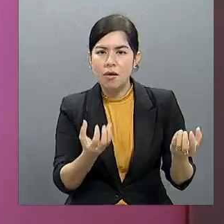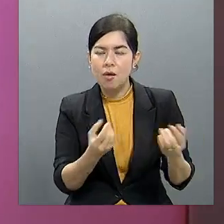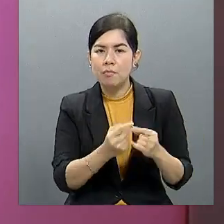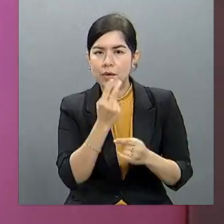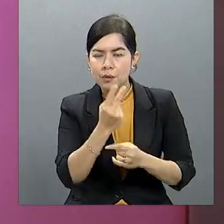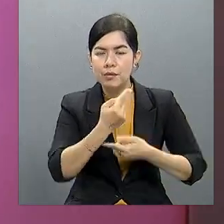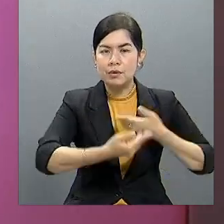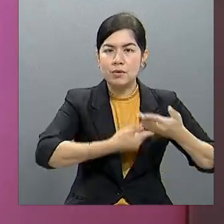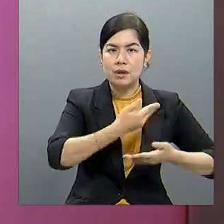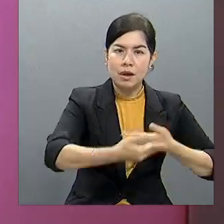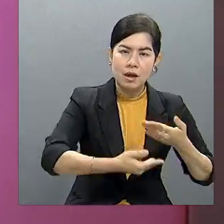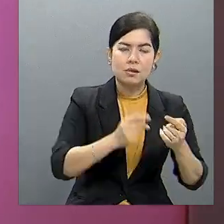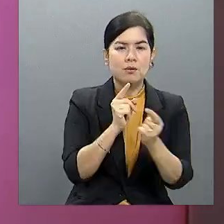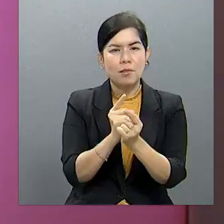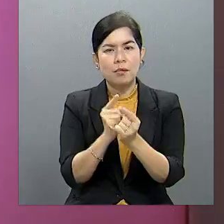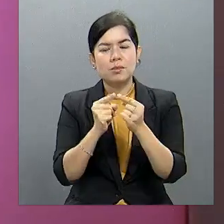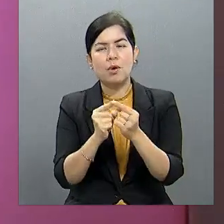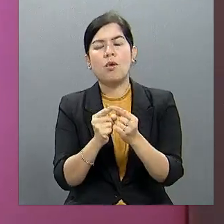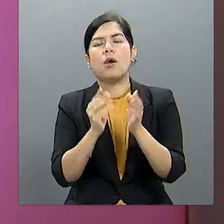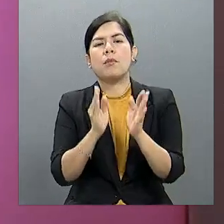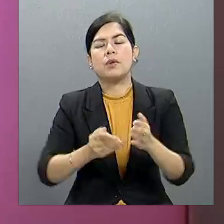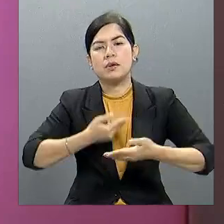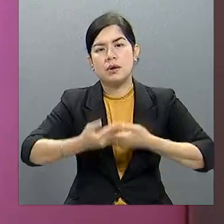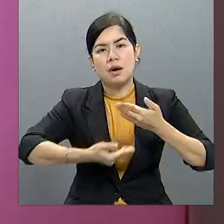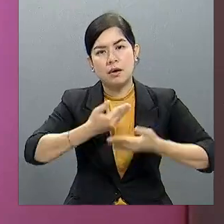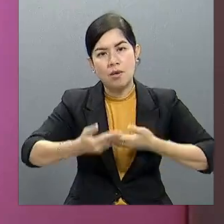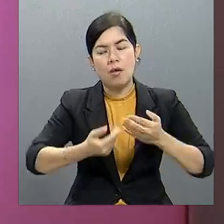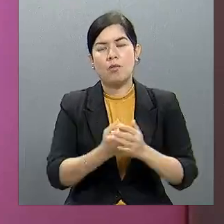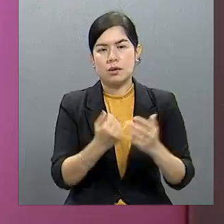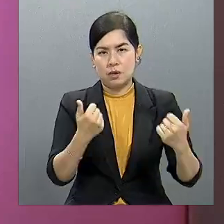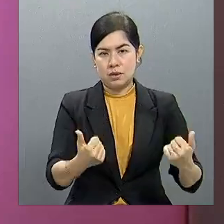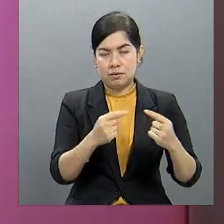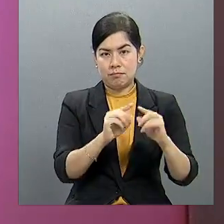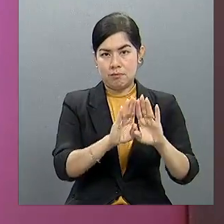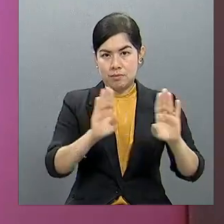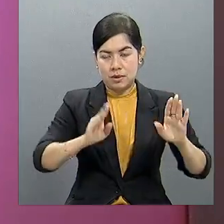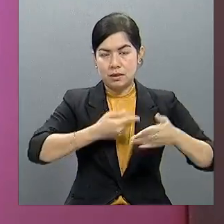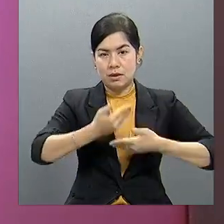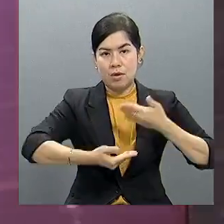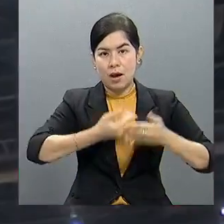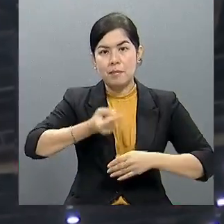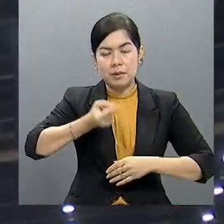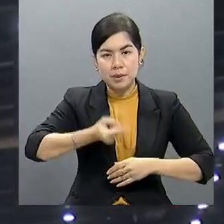พคกัผู้ประกอบการว่าอนนี้หัจัที่เปิดให้มีการจัจายทเดสอยCERYแล้เปอยไรตามน้กทิไปเลยครับ